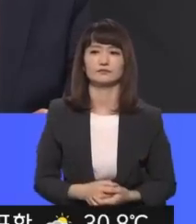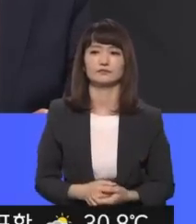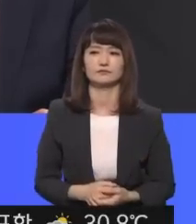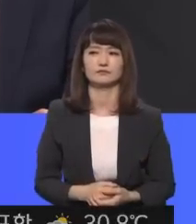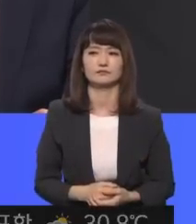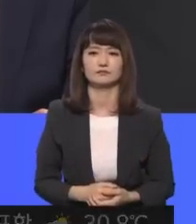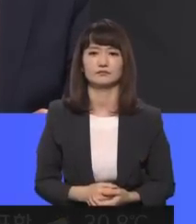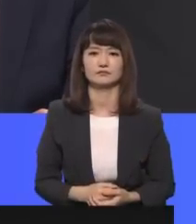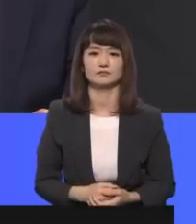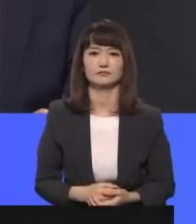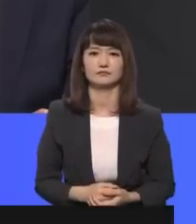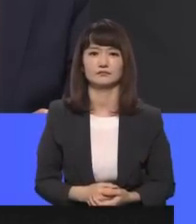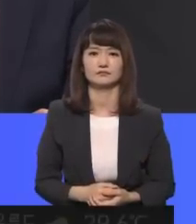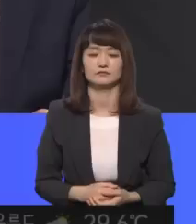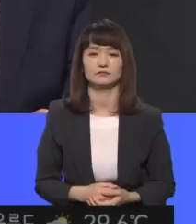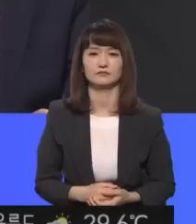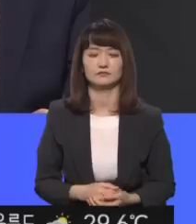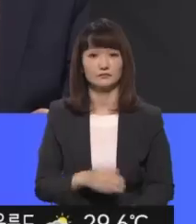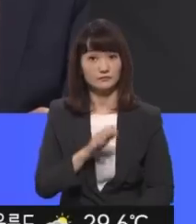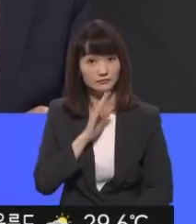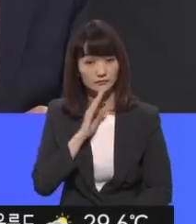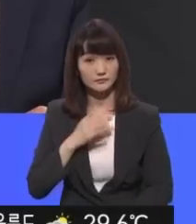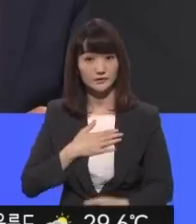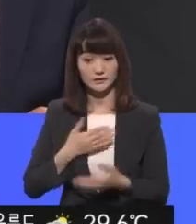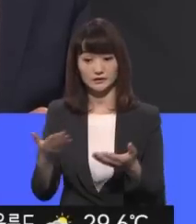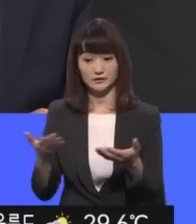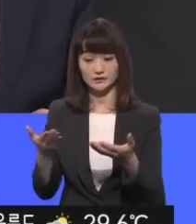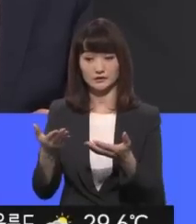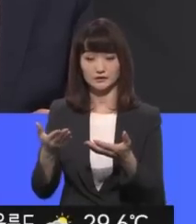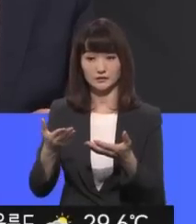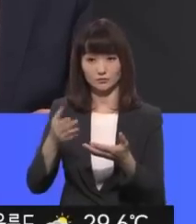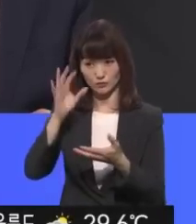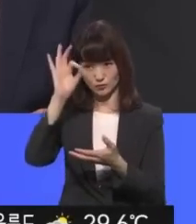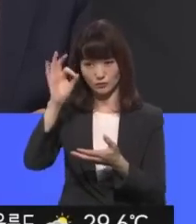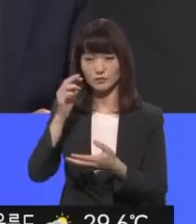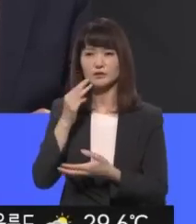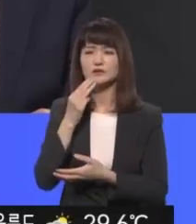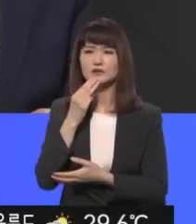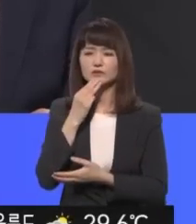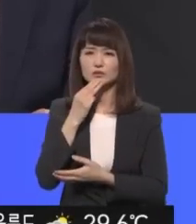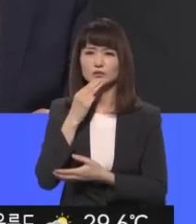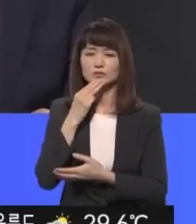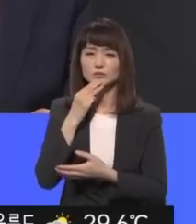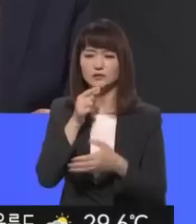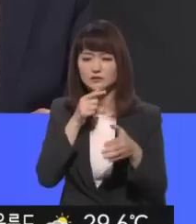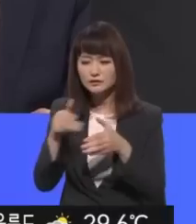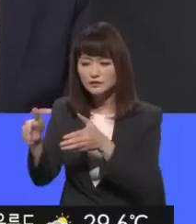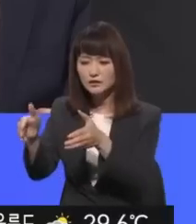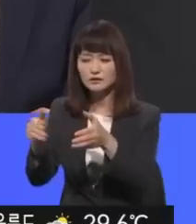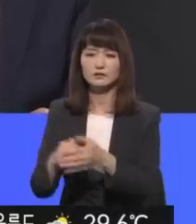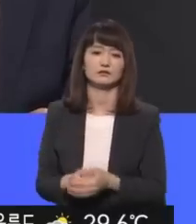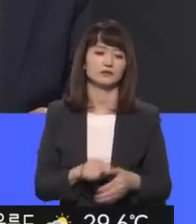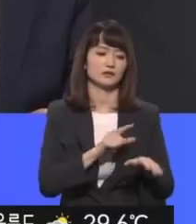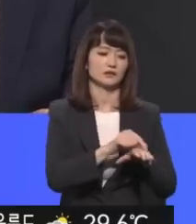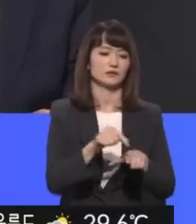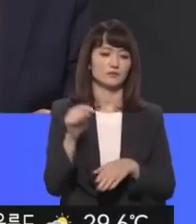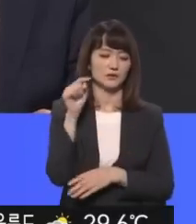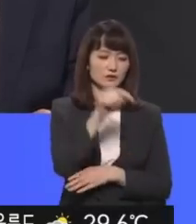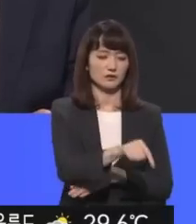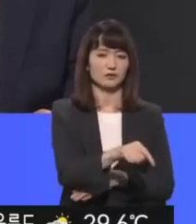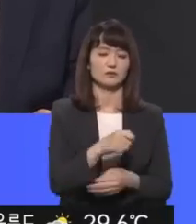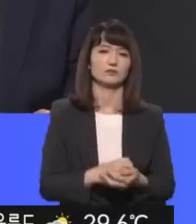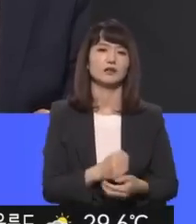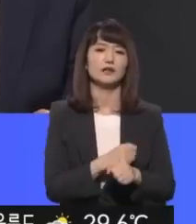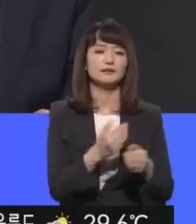님 실제 저의 직업군 만 봐도 서울경기 지방으로 가면 급여도 다르고 하는 업무의 덩치도